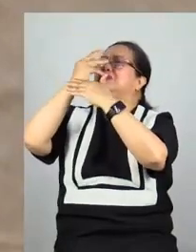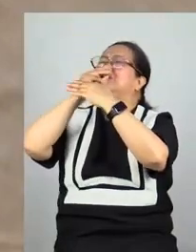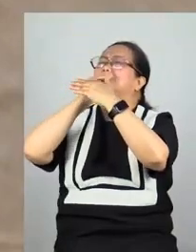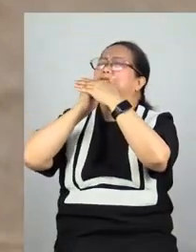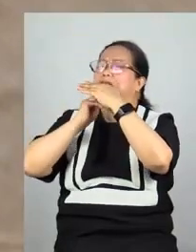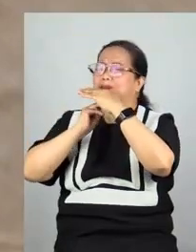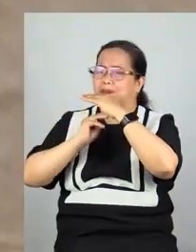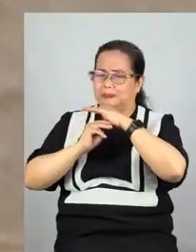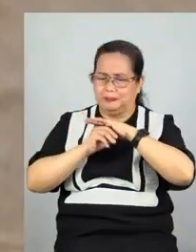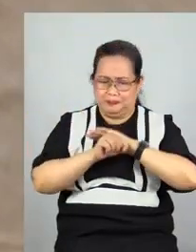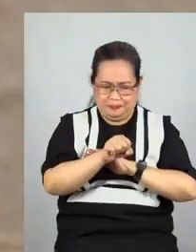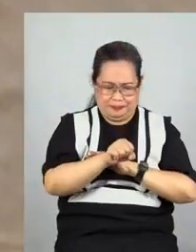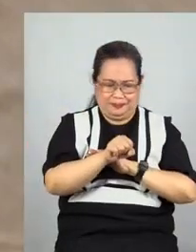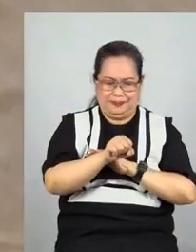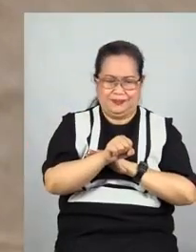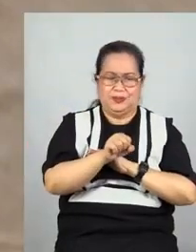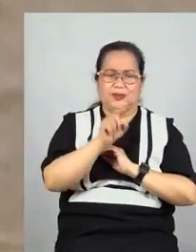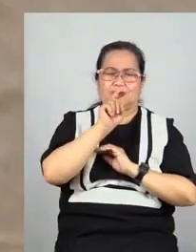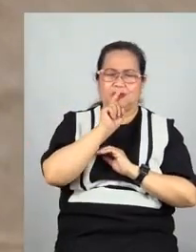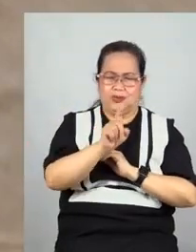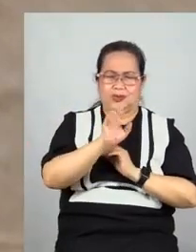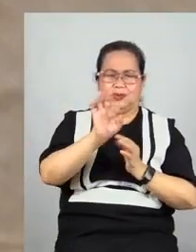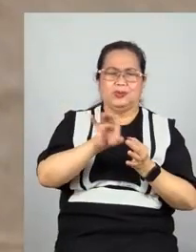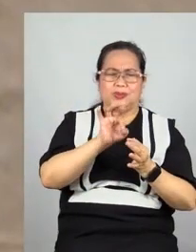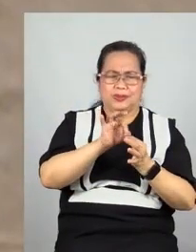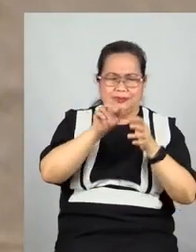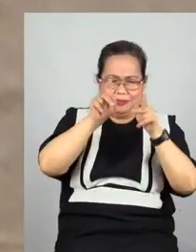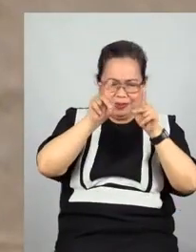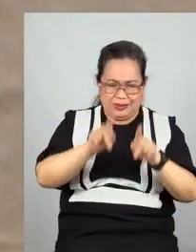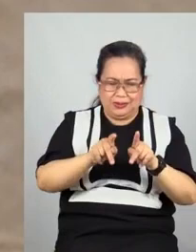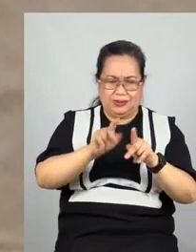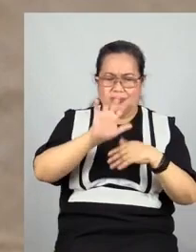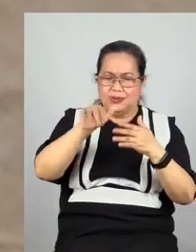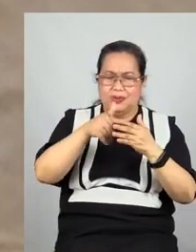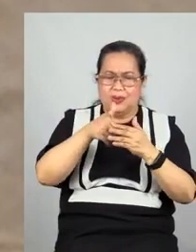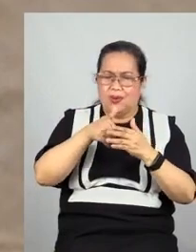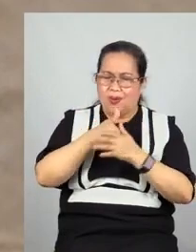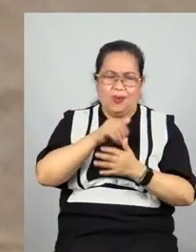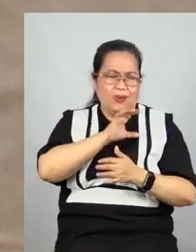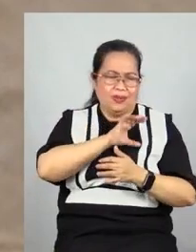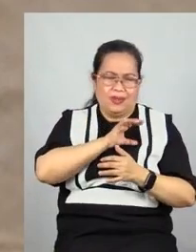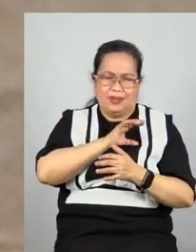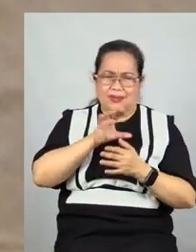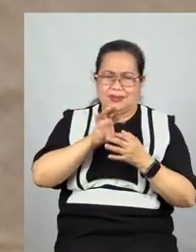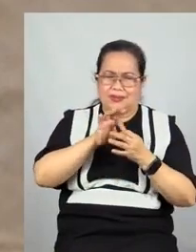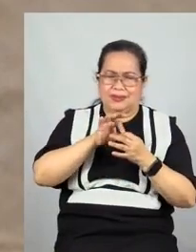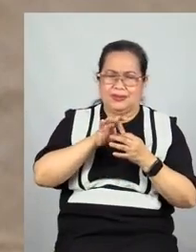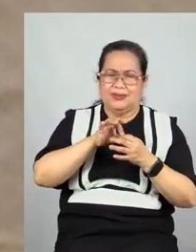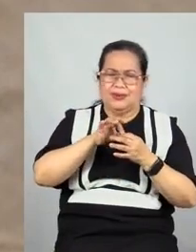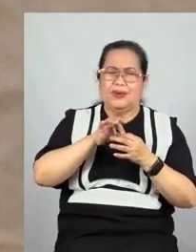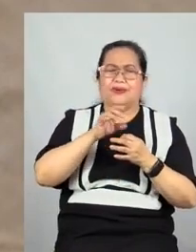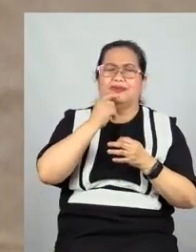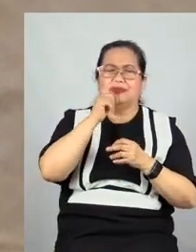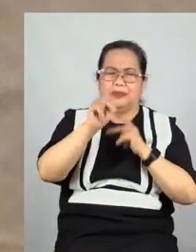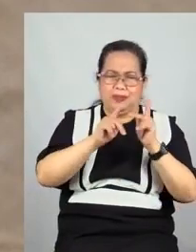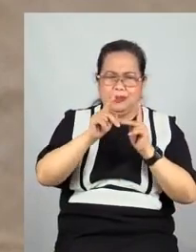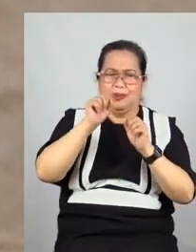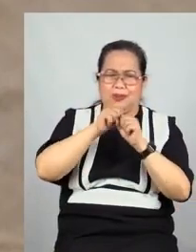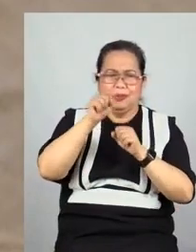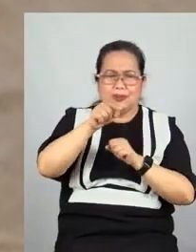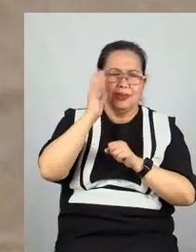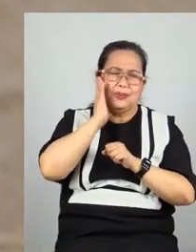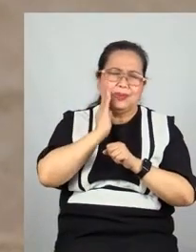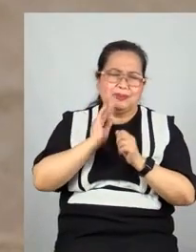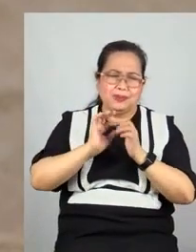na tao sa lahat ng katangian ng mga tao upang makisama sa amin